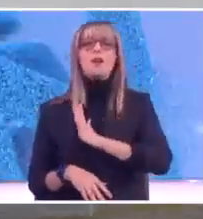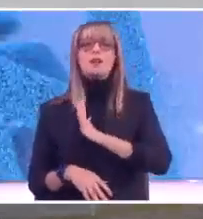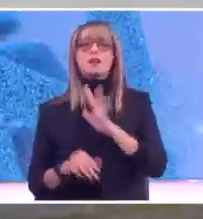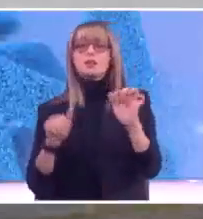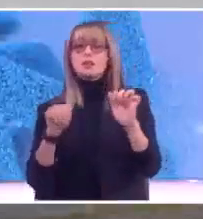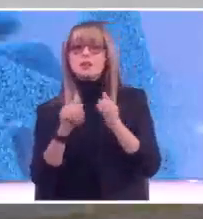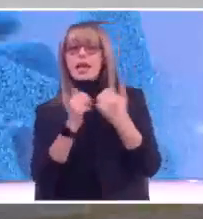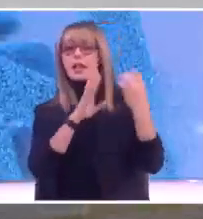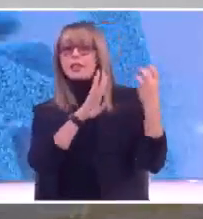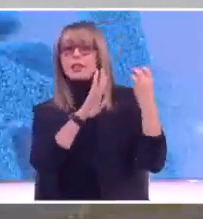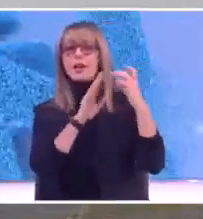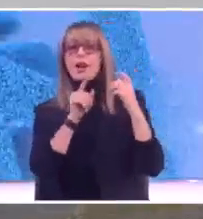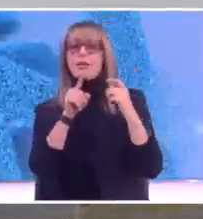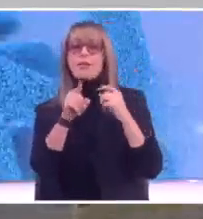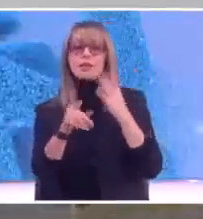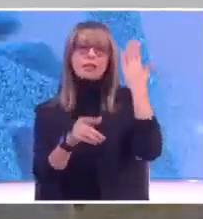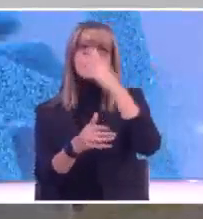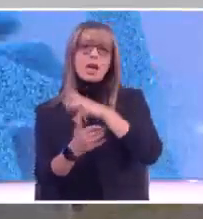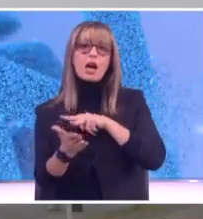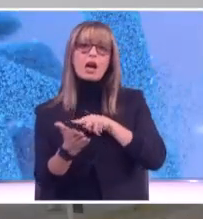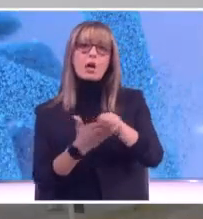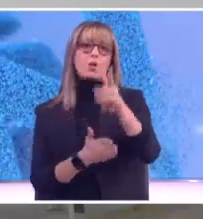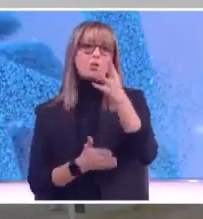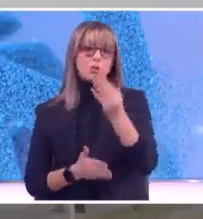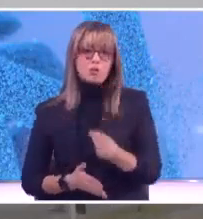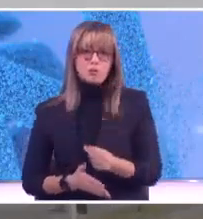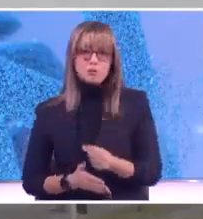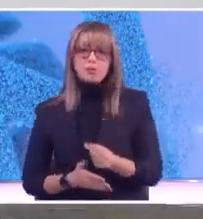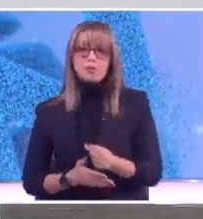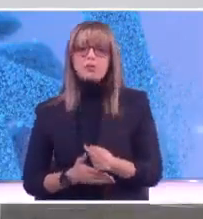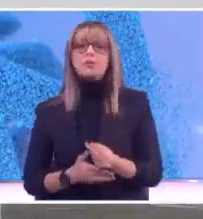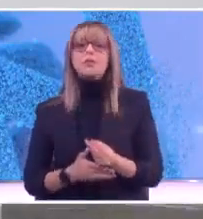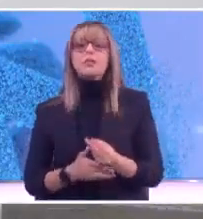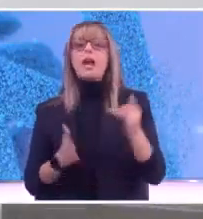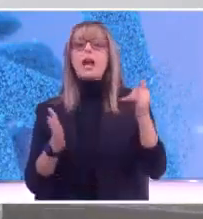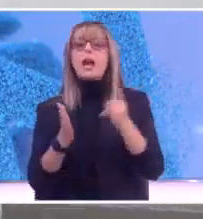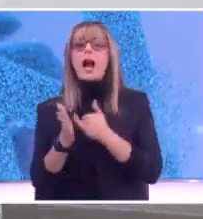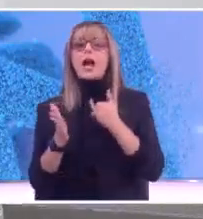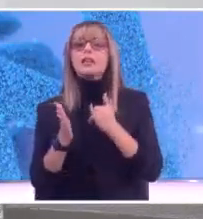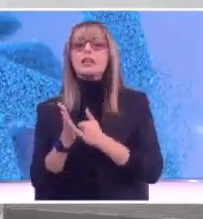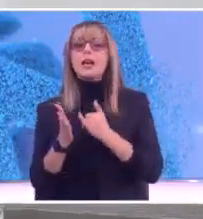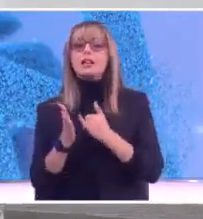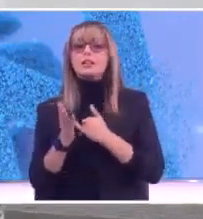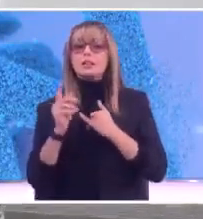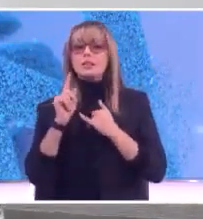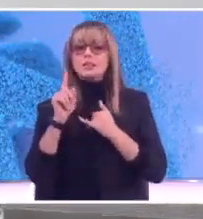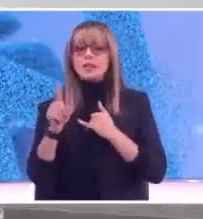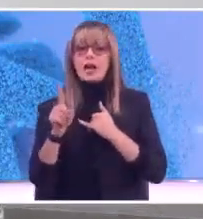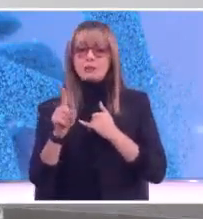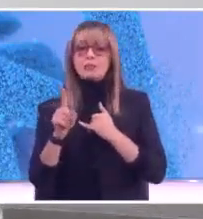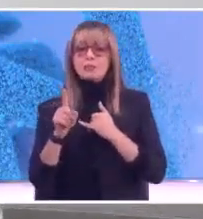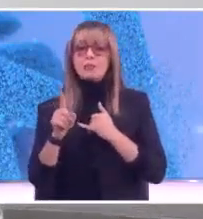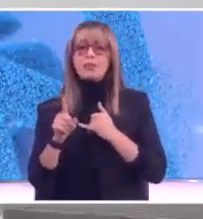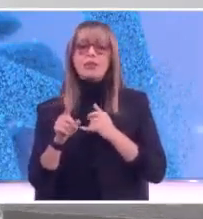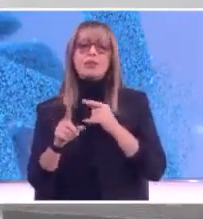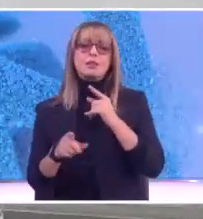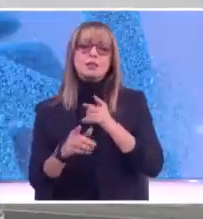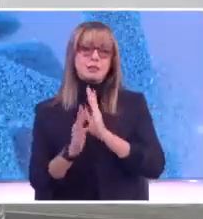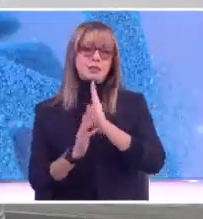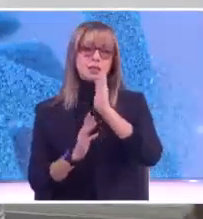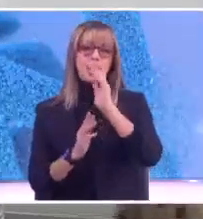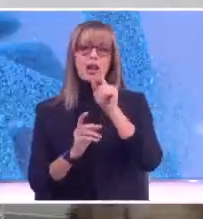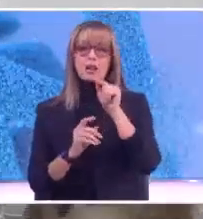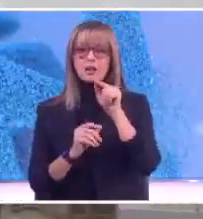Kaza Diyarbakır-Silvan Karayolu'nda meydana geldi. Gaziantep-Ağrı seferini yapan Yeni Diyarbakır firmasına ait yolcu